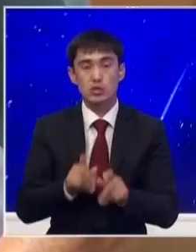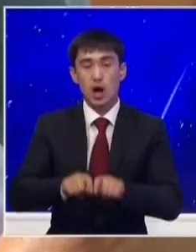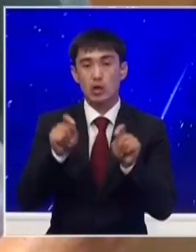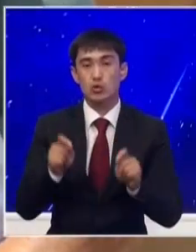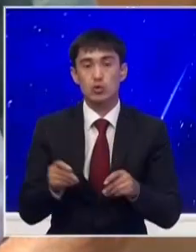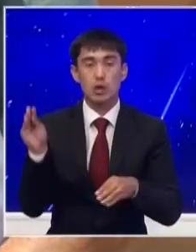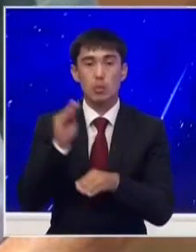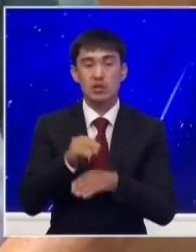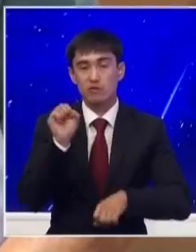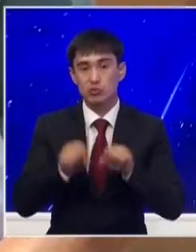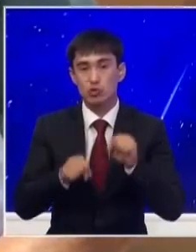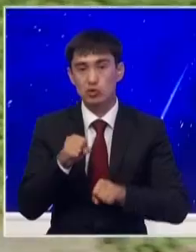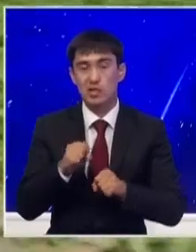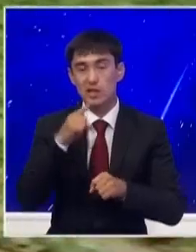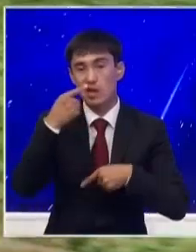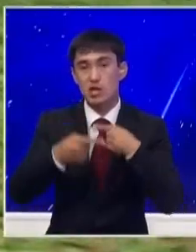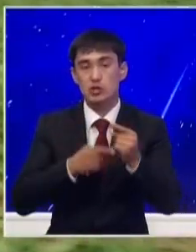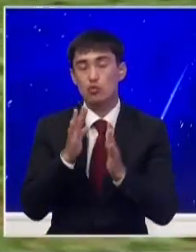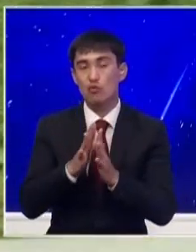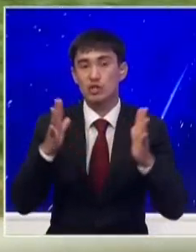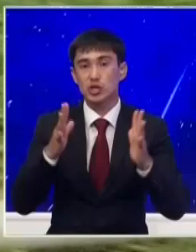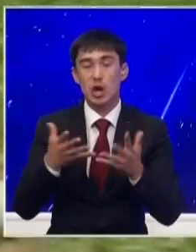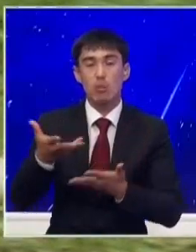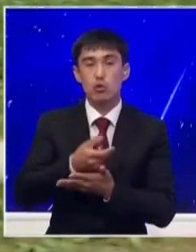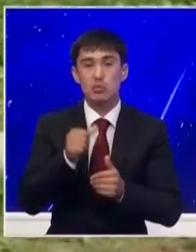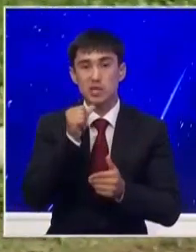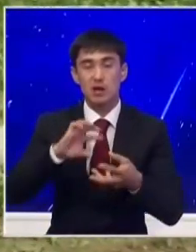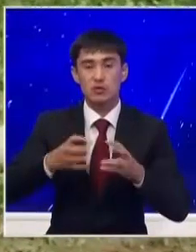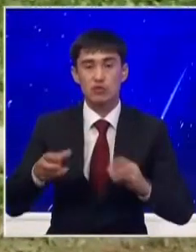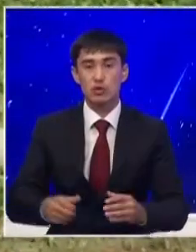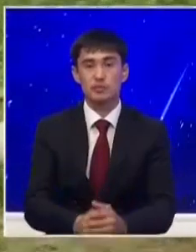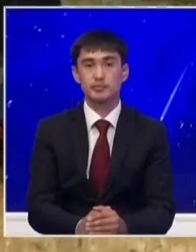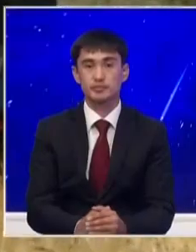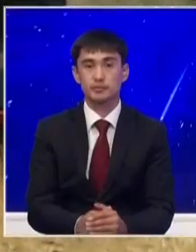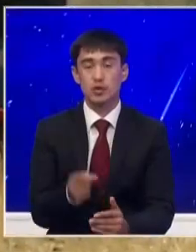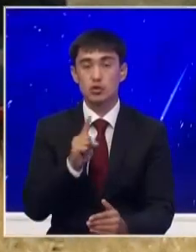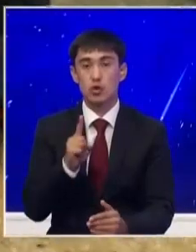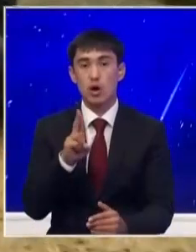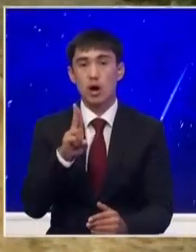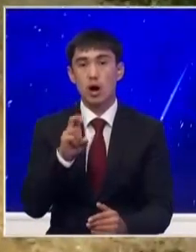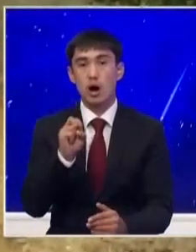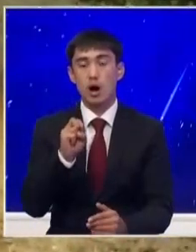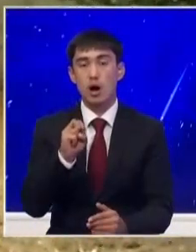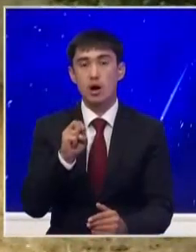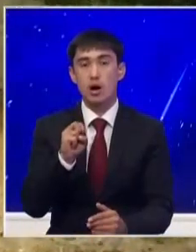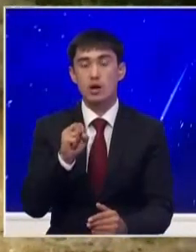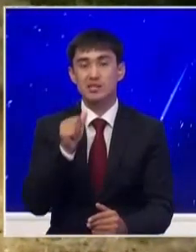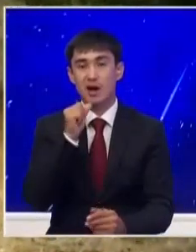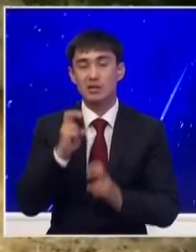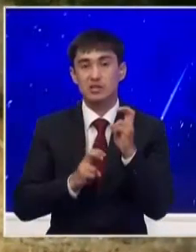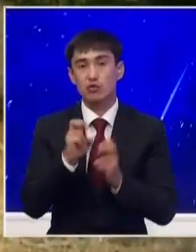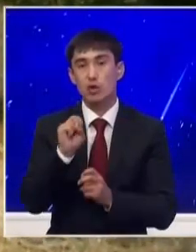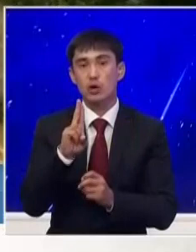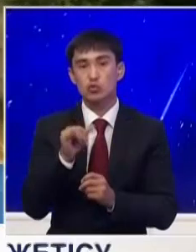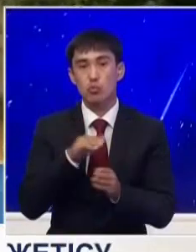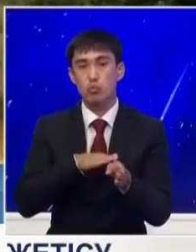откроет дополнительные возможности для дальнейшего увеличения объема сахарной свеклы. То, что касается Аксузского сахарного завода, для полной